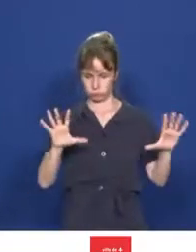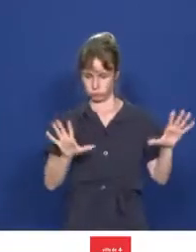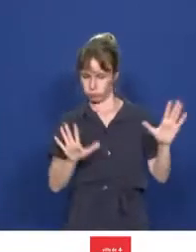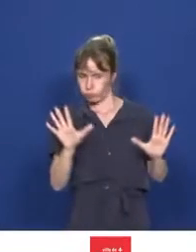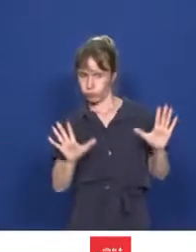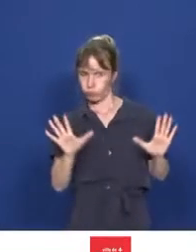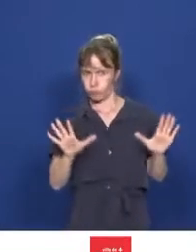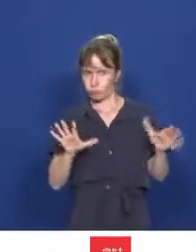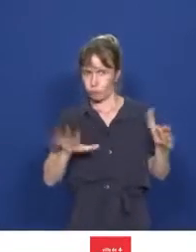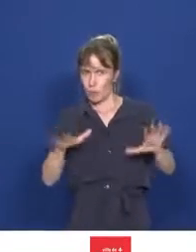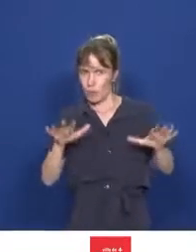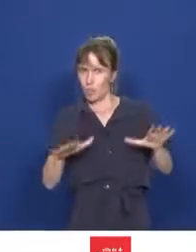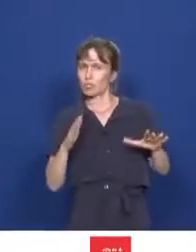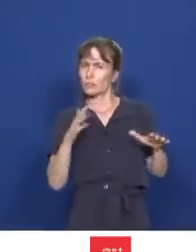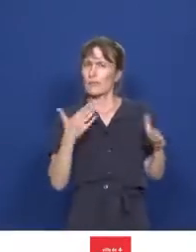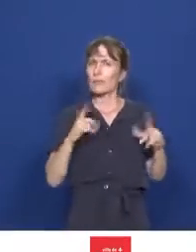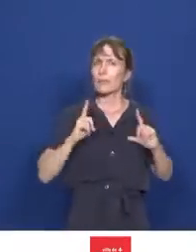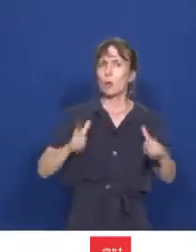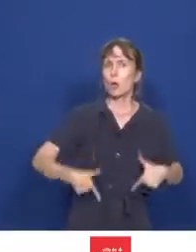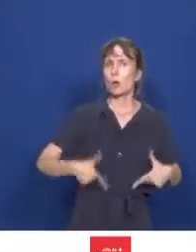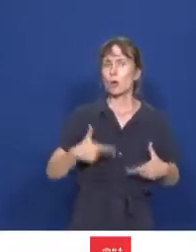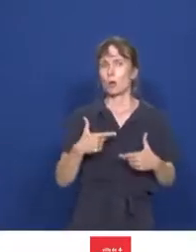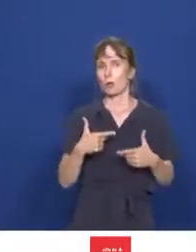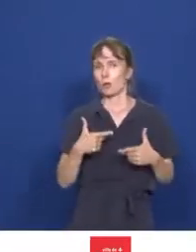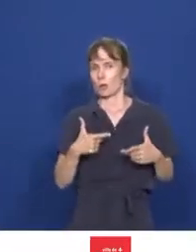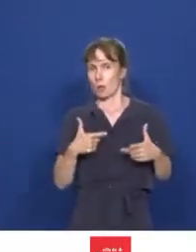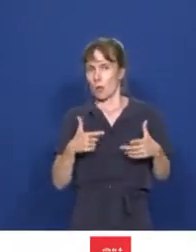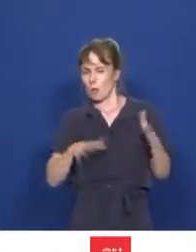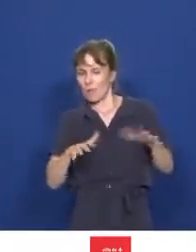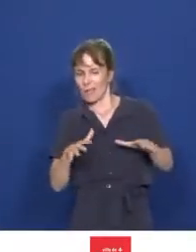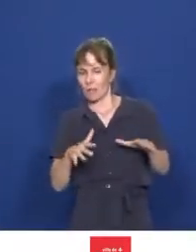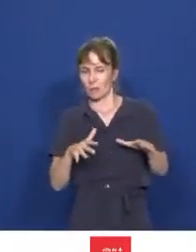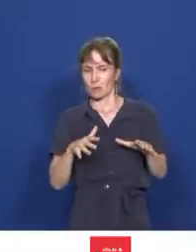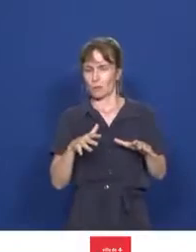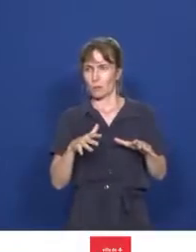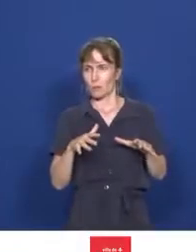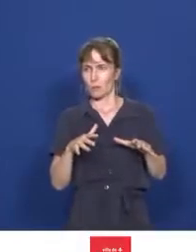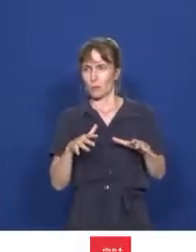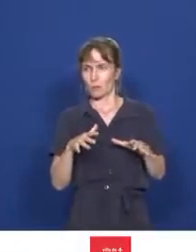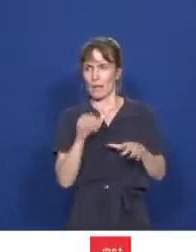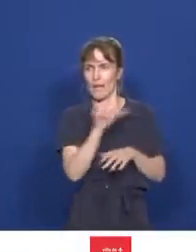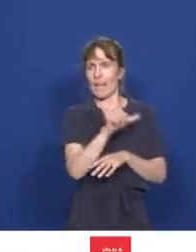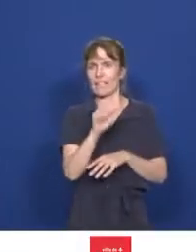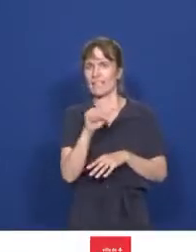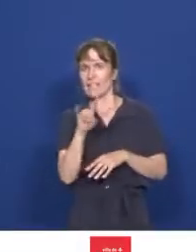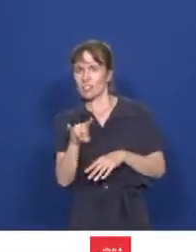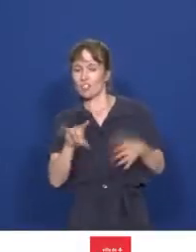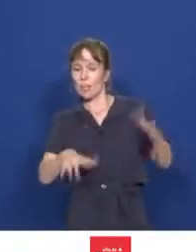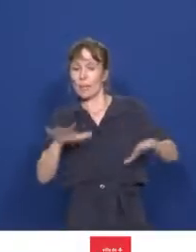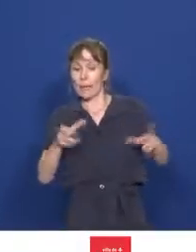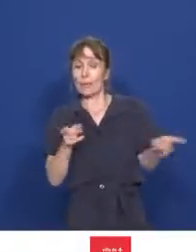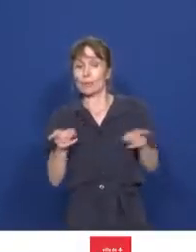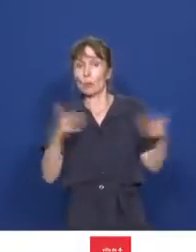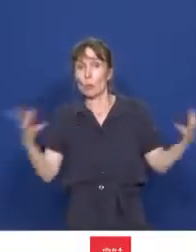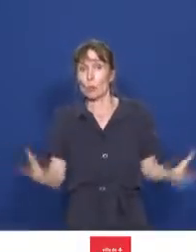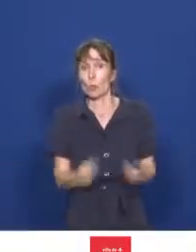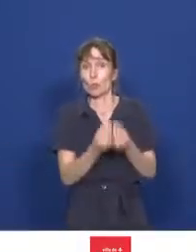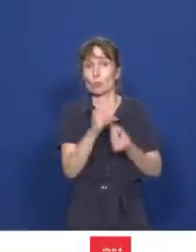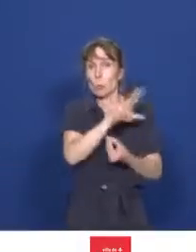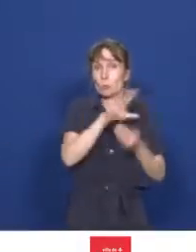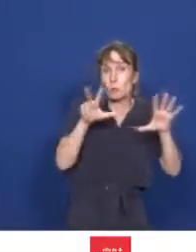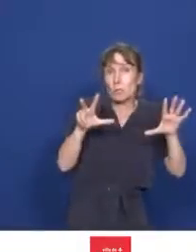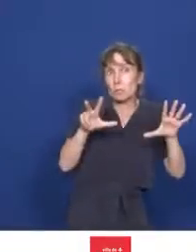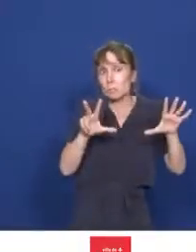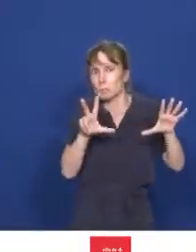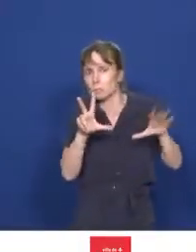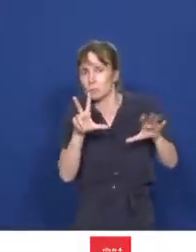ALSH entre 38 et 30, voilà, pour les deux thématiques, et on est à 60,